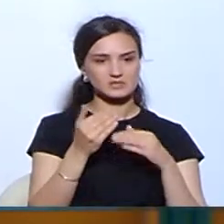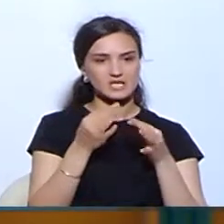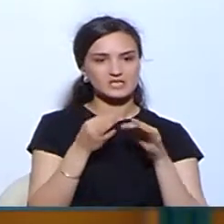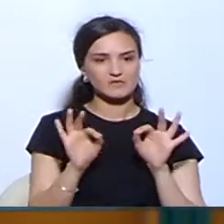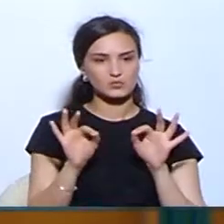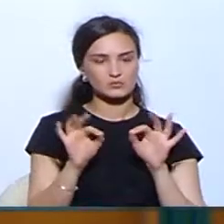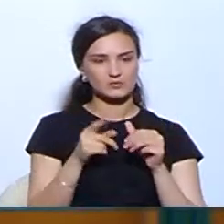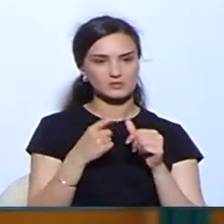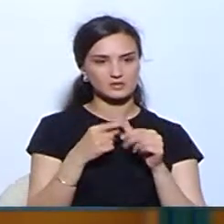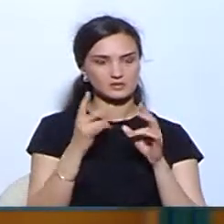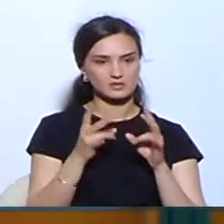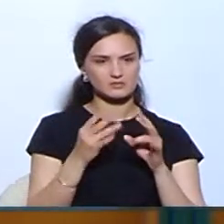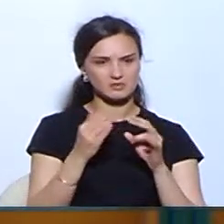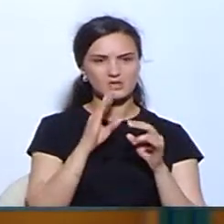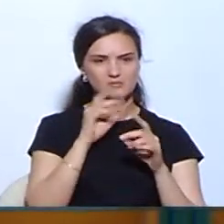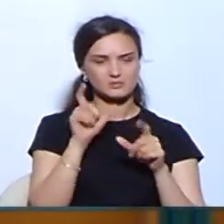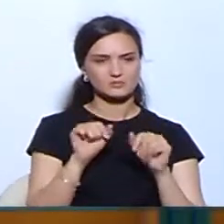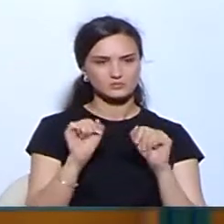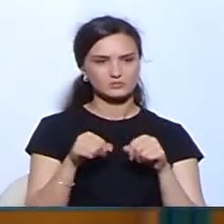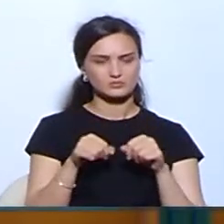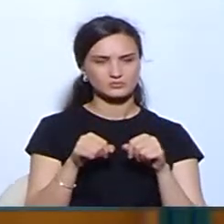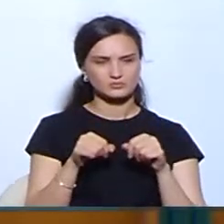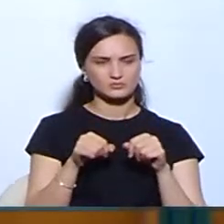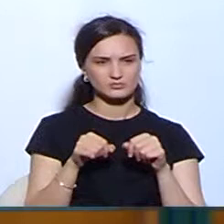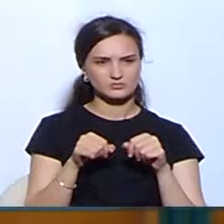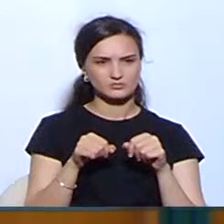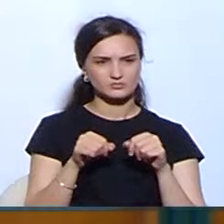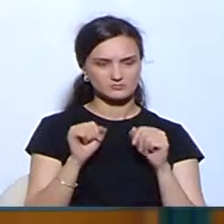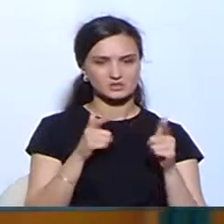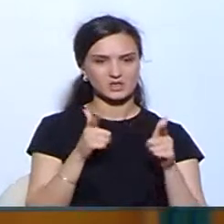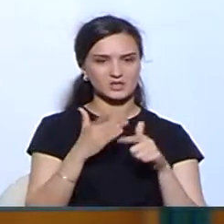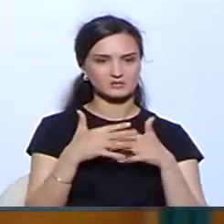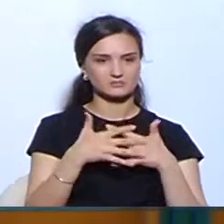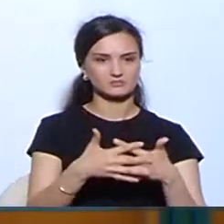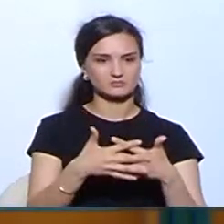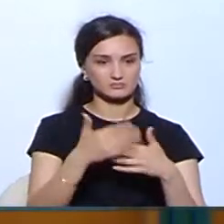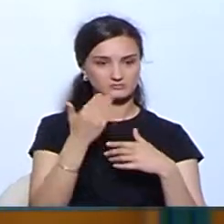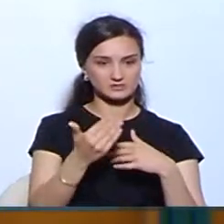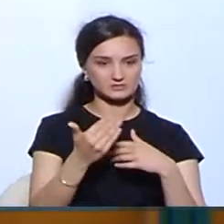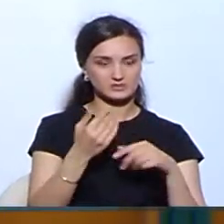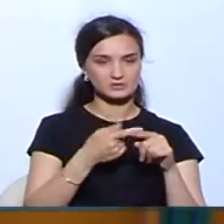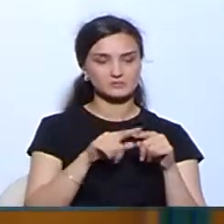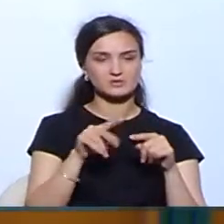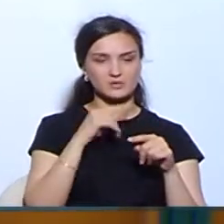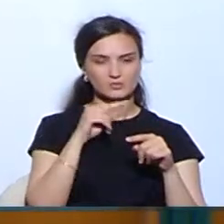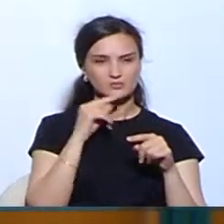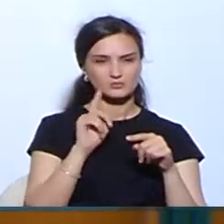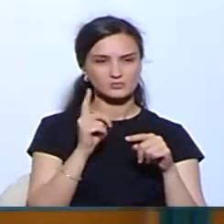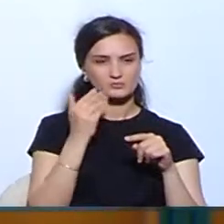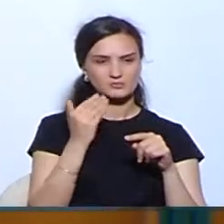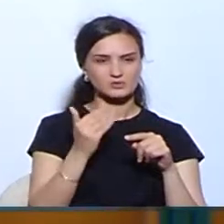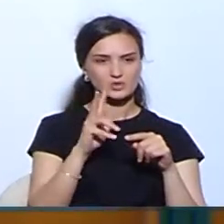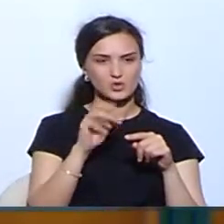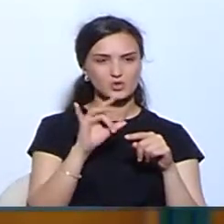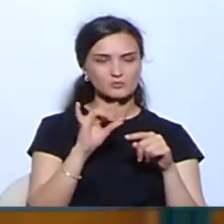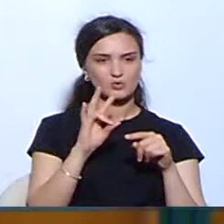გამოთავისუფლება და უკვე ქალბატონ შეუძლია ზათარის განაყოფიერებისთვის. სწორედ ამ პერიოდიდანვე არის საყურადღებო, რომ მისი